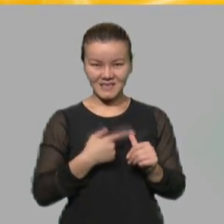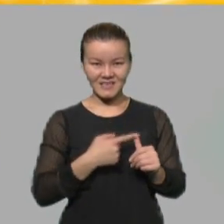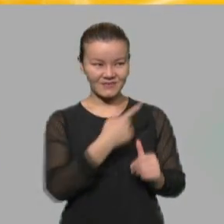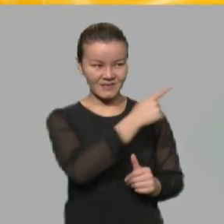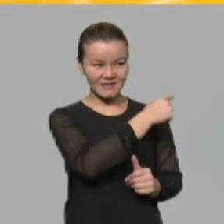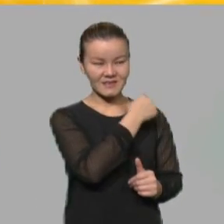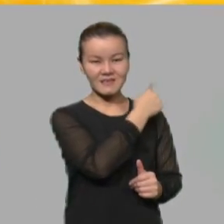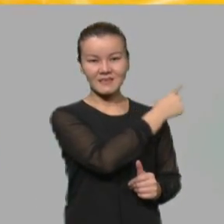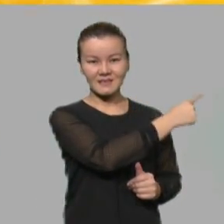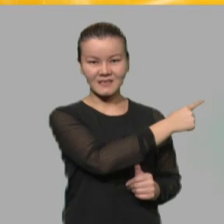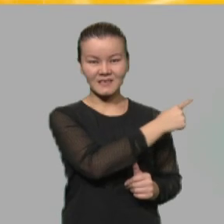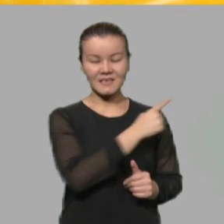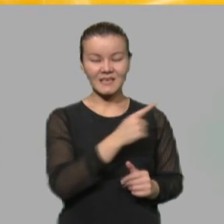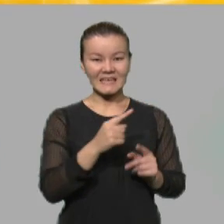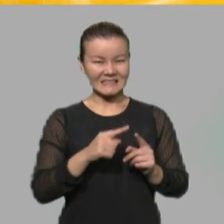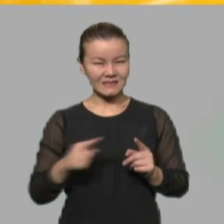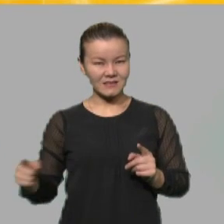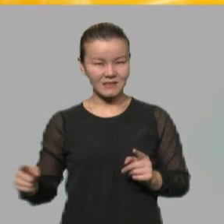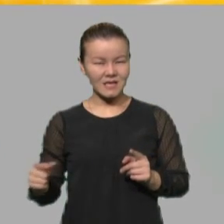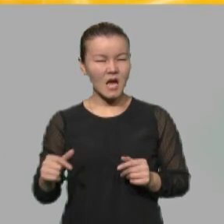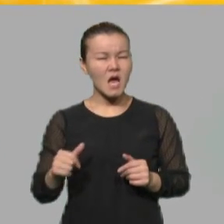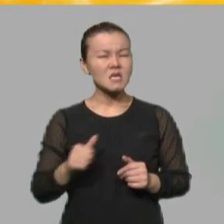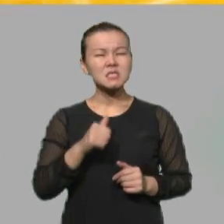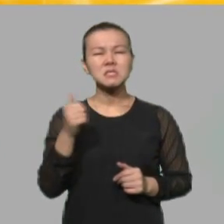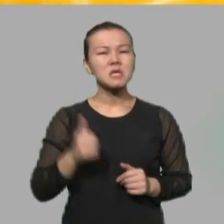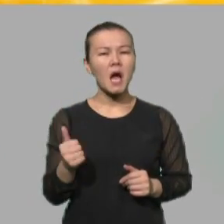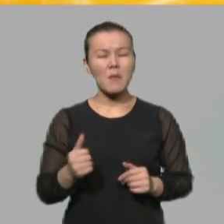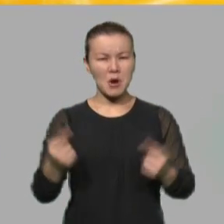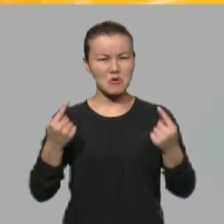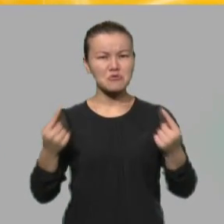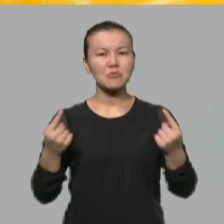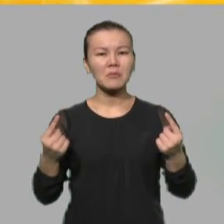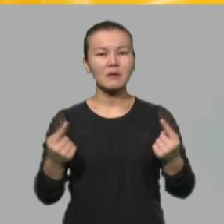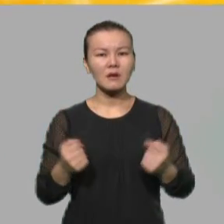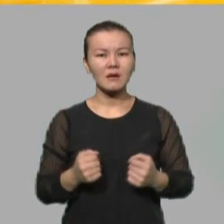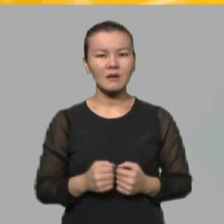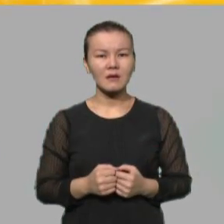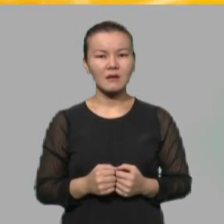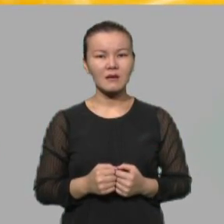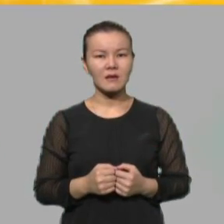из названных длин самая крупная?